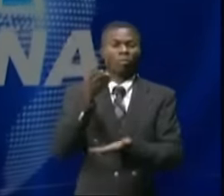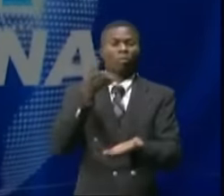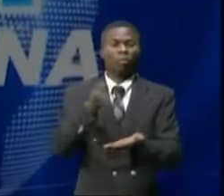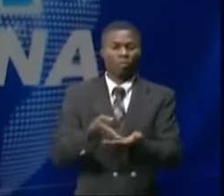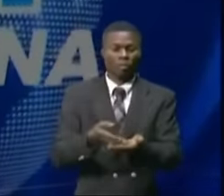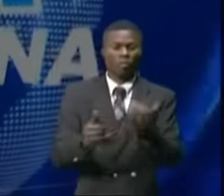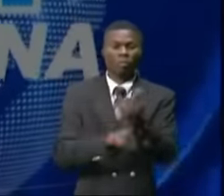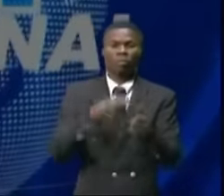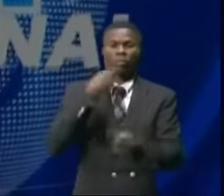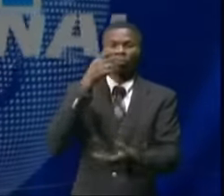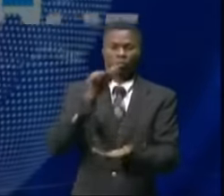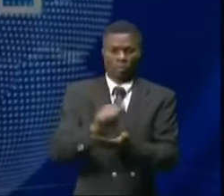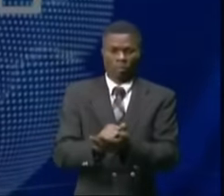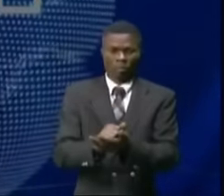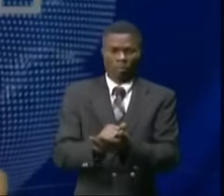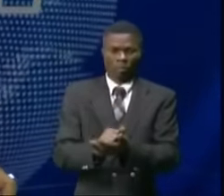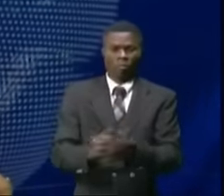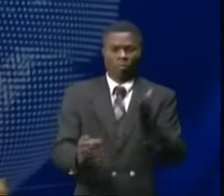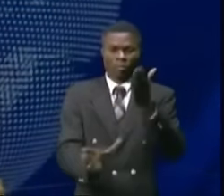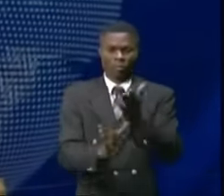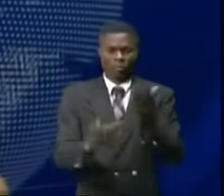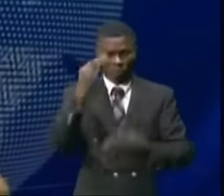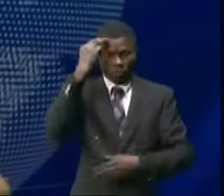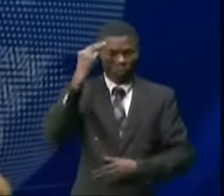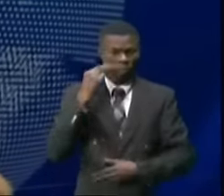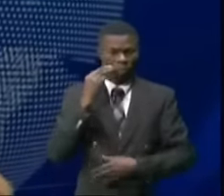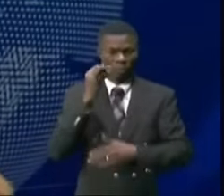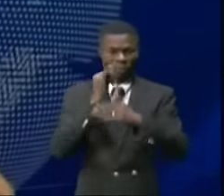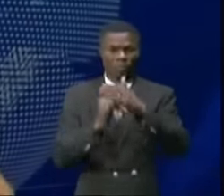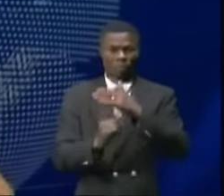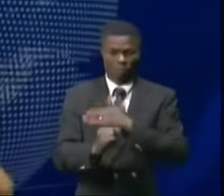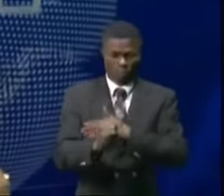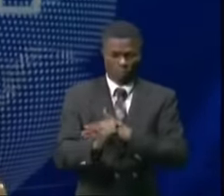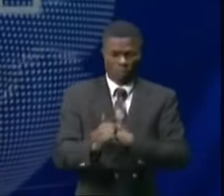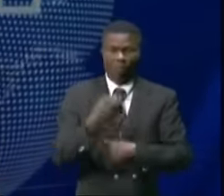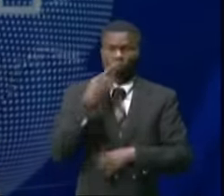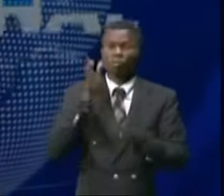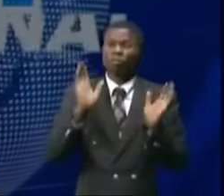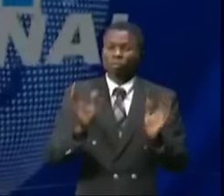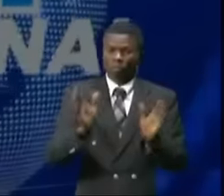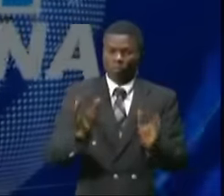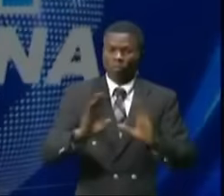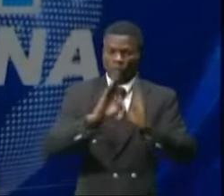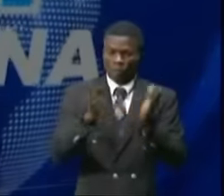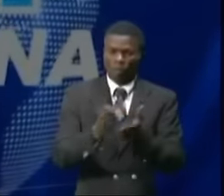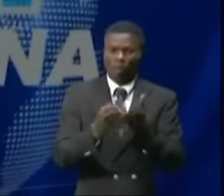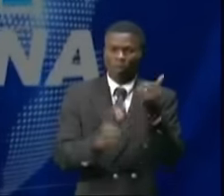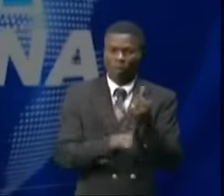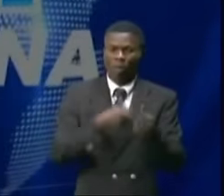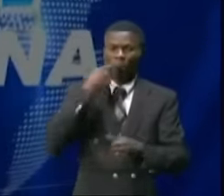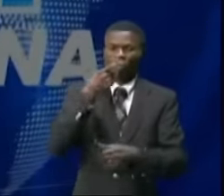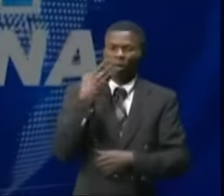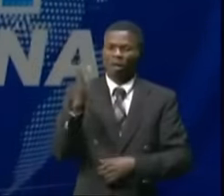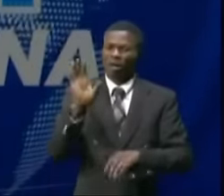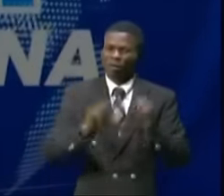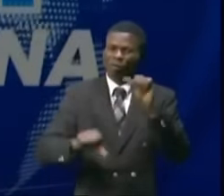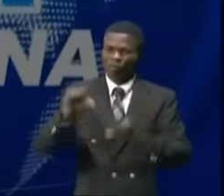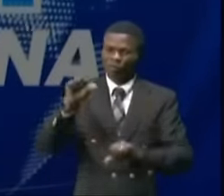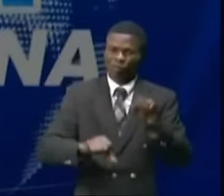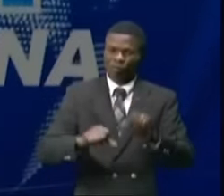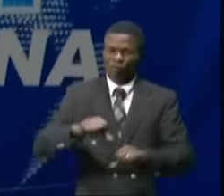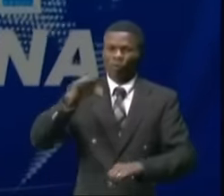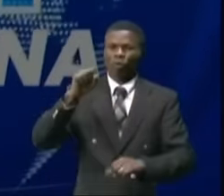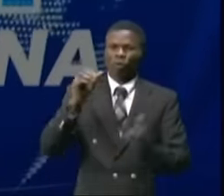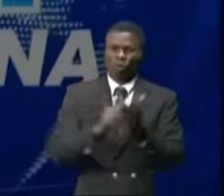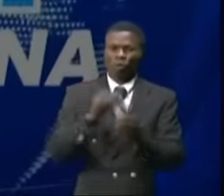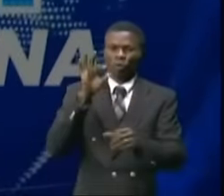ces allégations. Au briefing, le vice-premier ministre, ministre de l'Intérieur, a mis en garde ceux qui préparent la